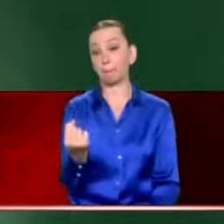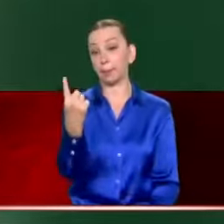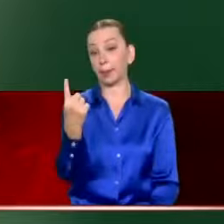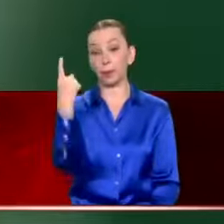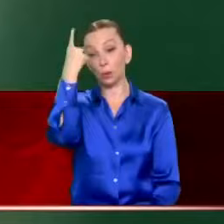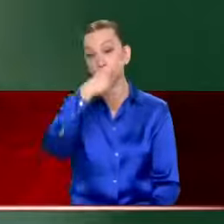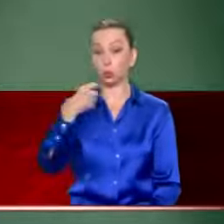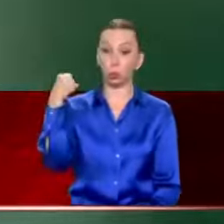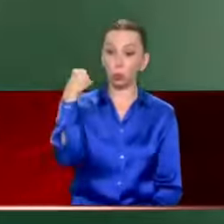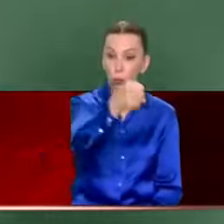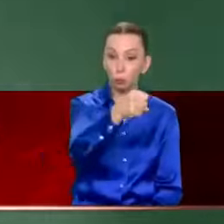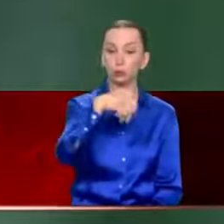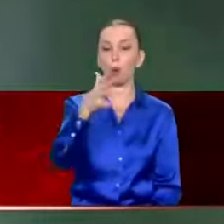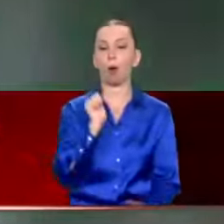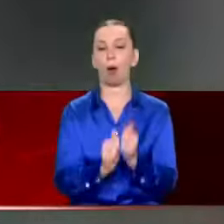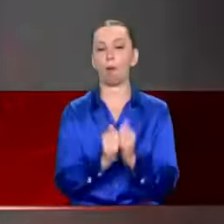kavga başladı.